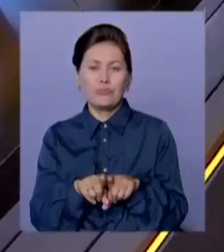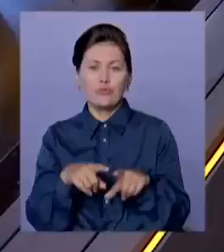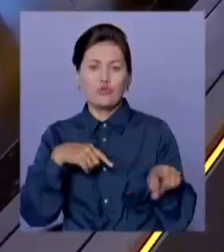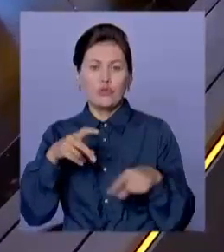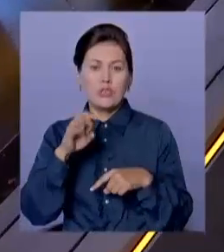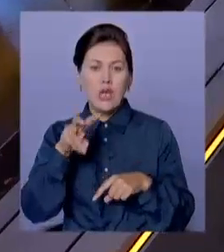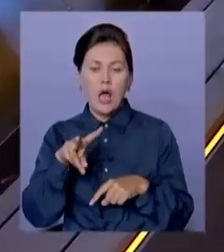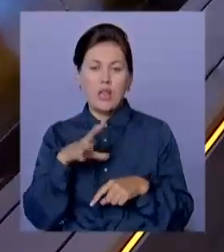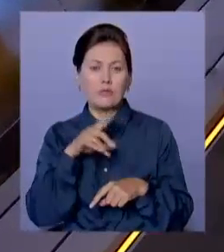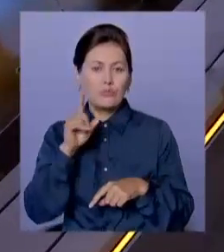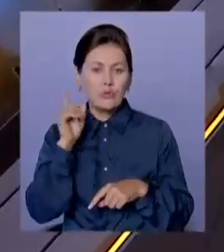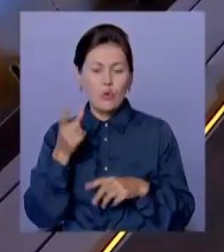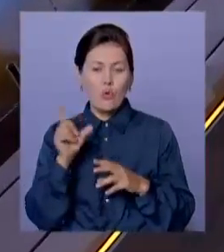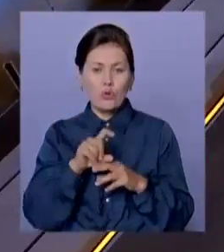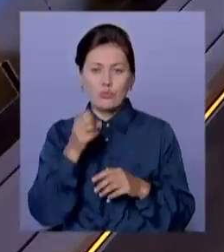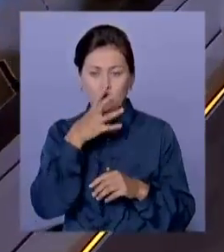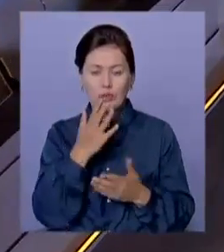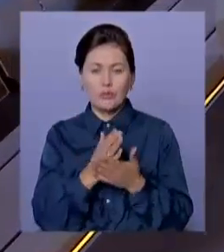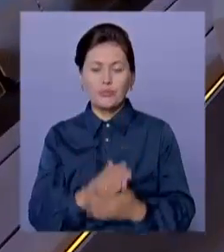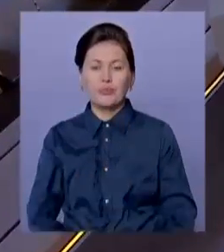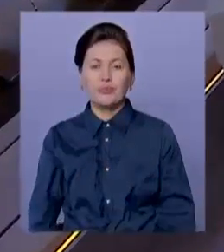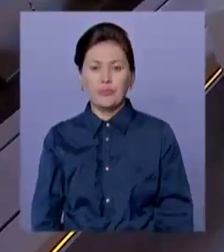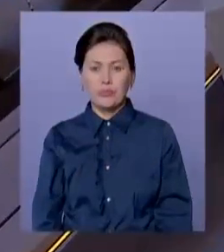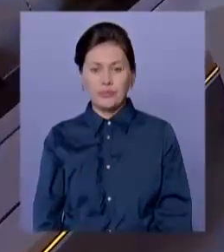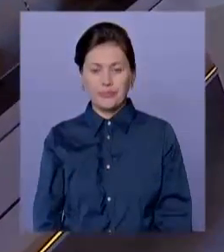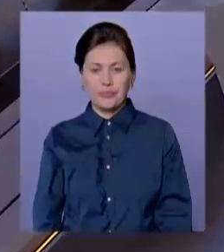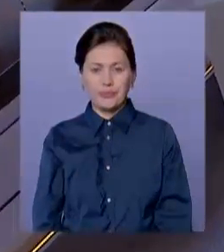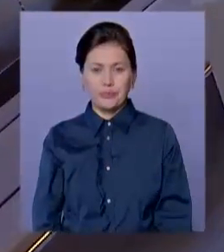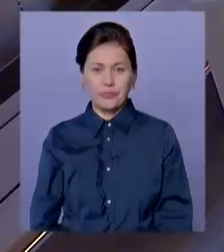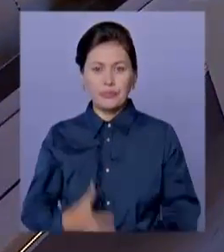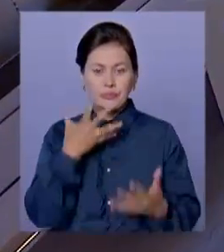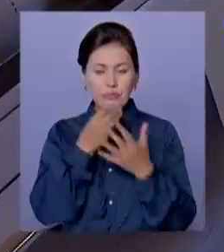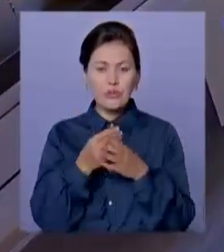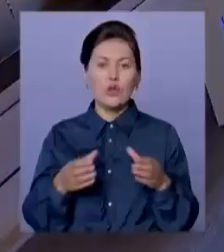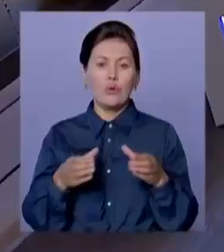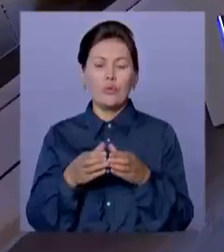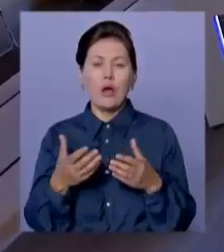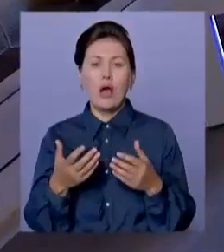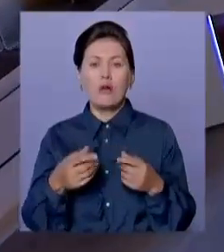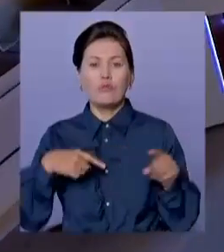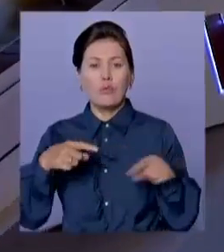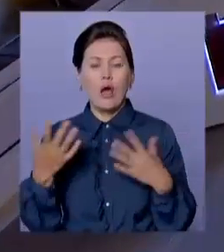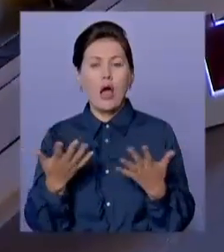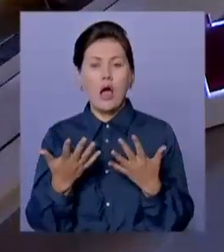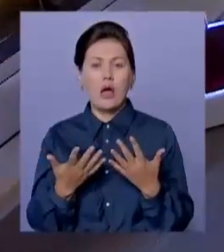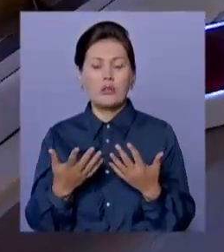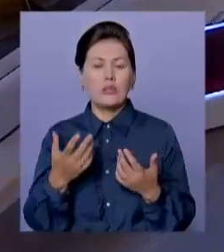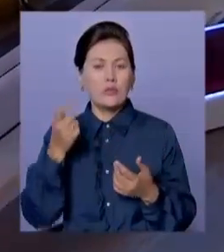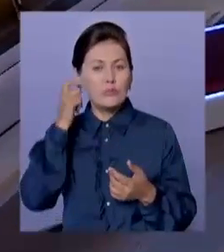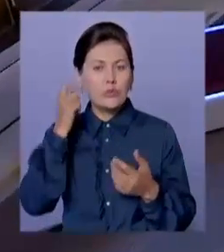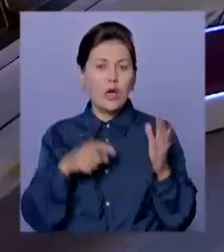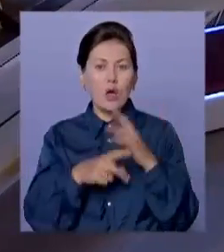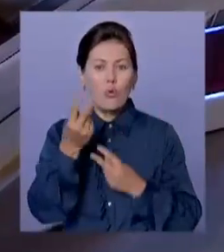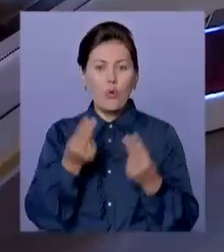футзал жастар өте жақсы. Сіздер өздеріңізді айтыңыздар, қалай келдіңіздер жал? Қанша жастан бастап